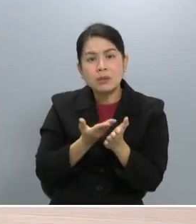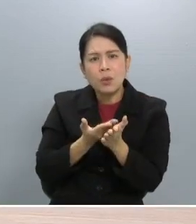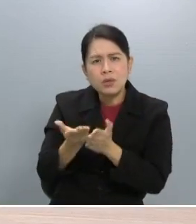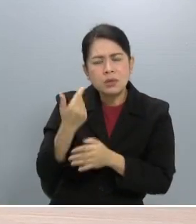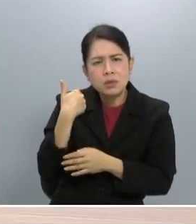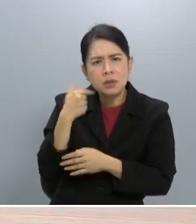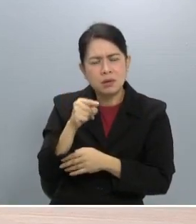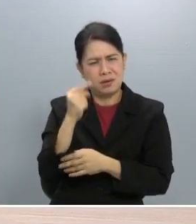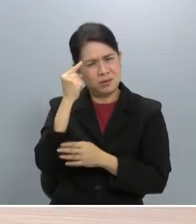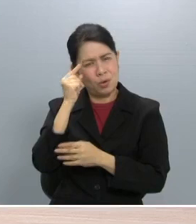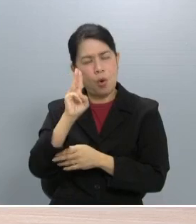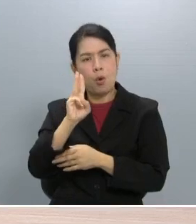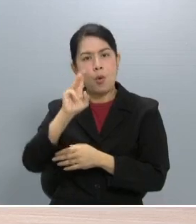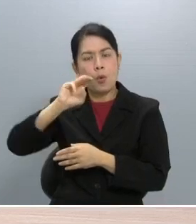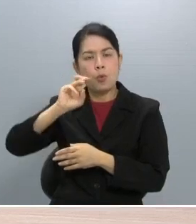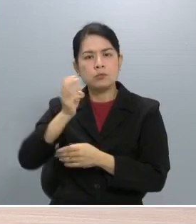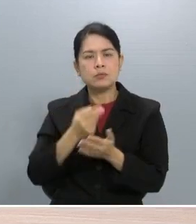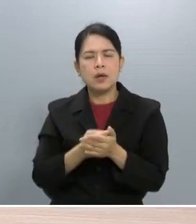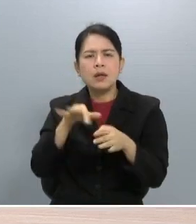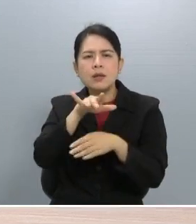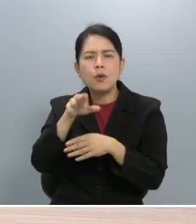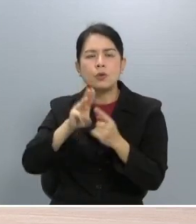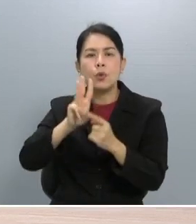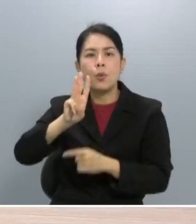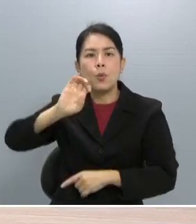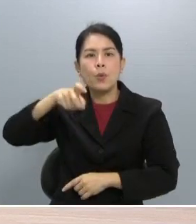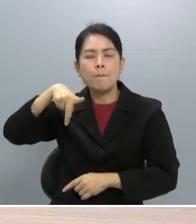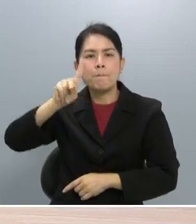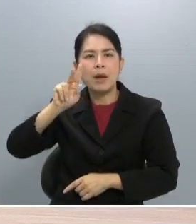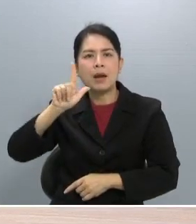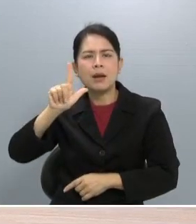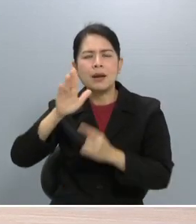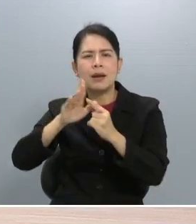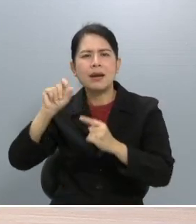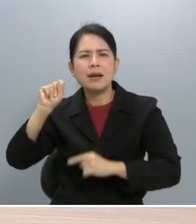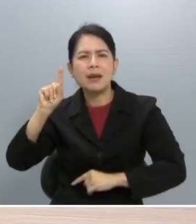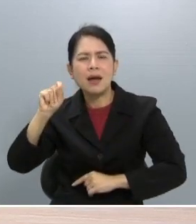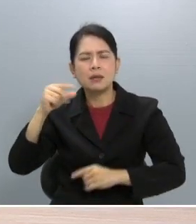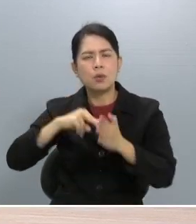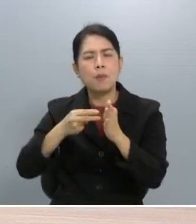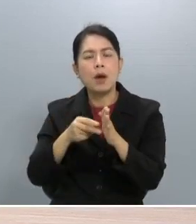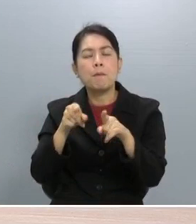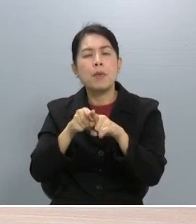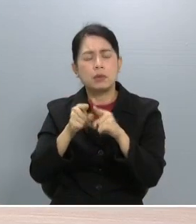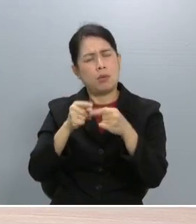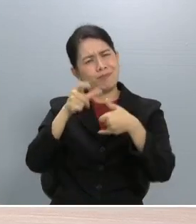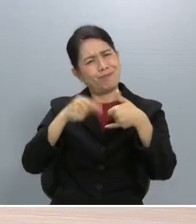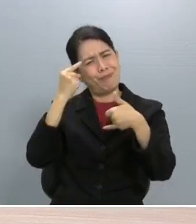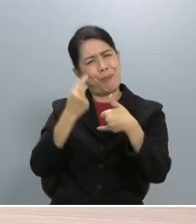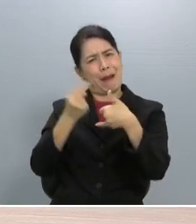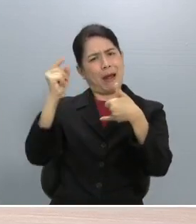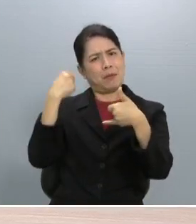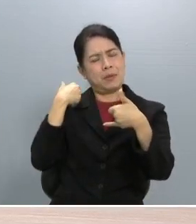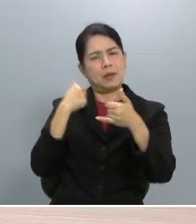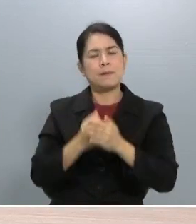คำอ่าคือมาซื้อปลาหมึกแห้งที่รัดแล้วลูกค้าท่านนี้เป็น